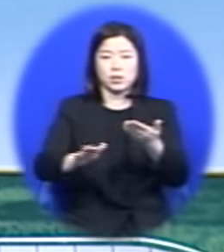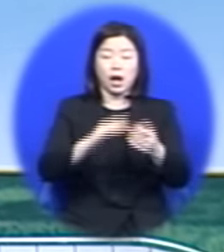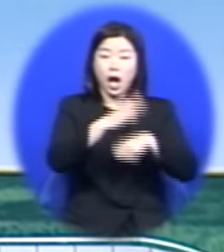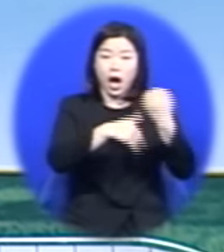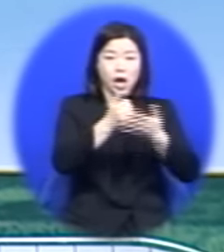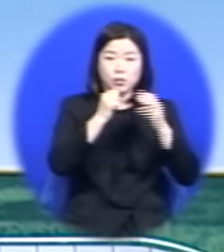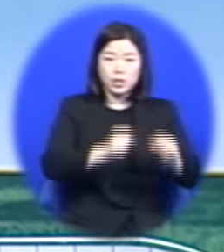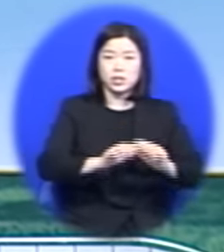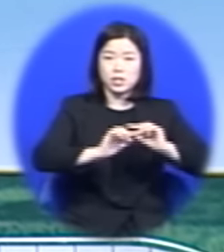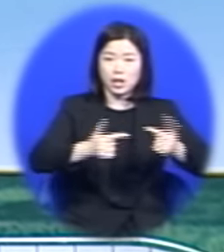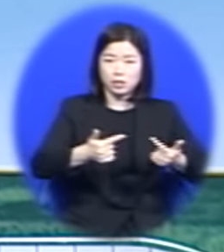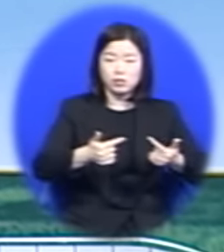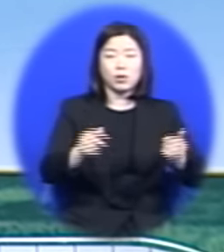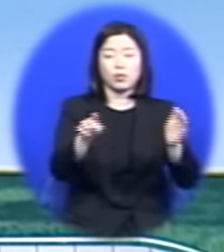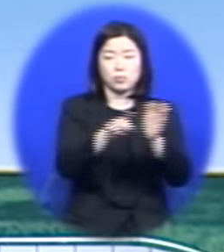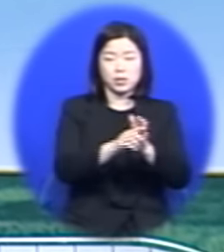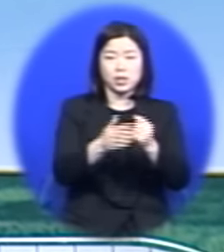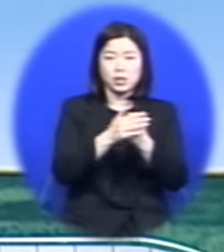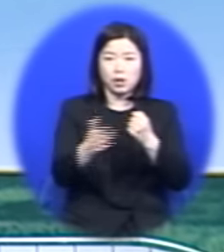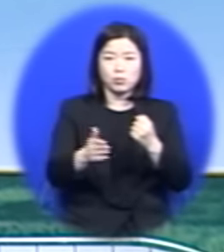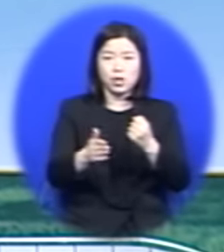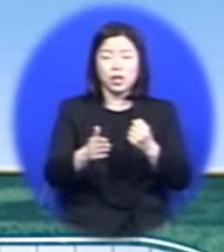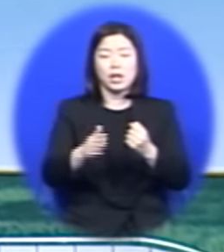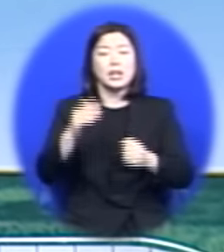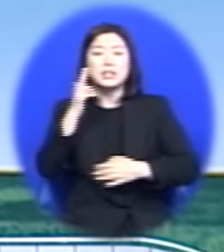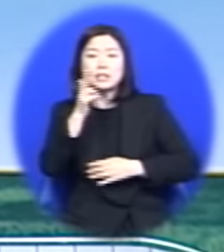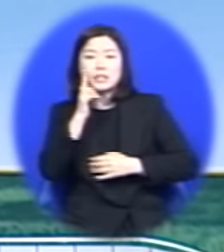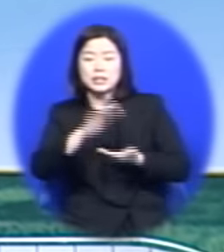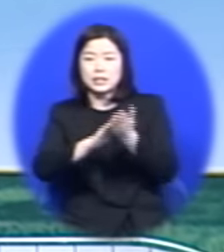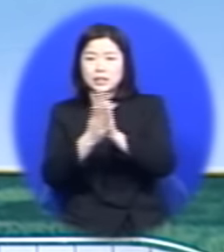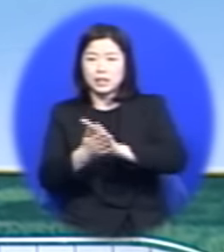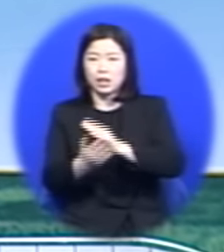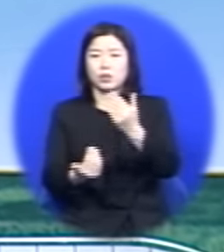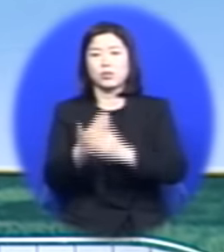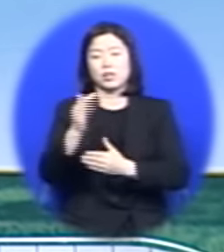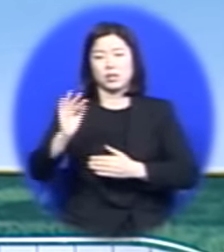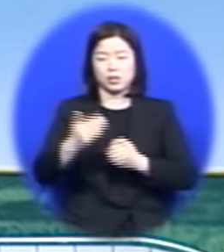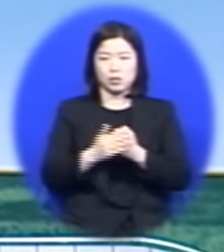진화론이 지금 우리 현대 문명에 엄청난 영향을 끼칩니다.